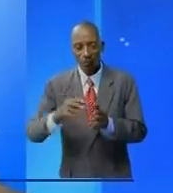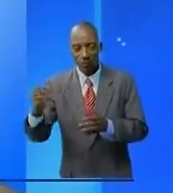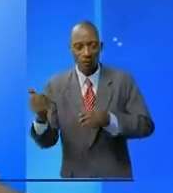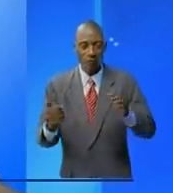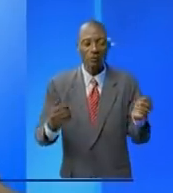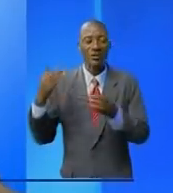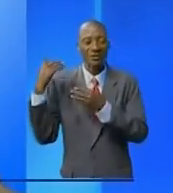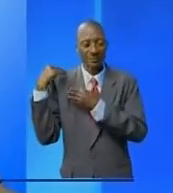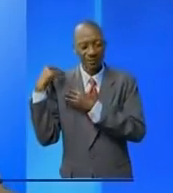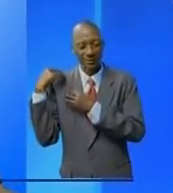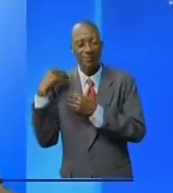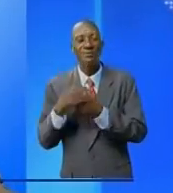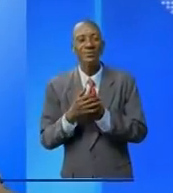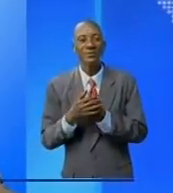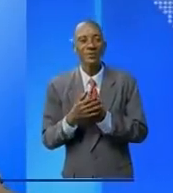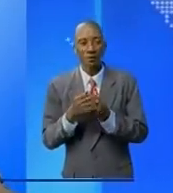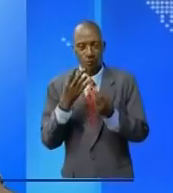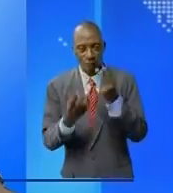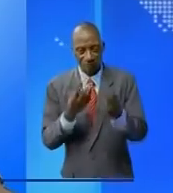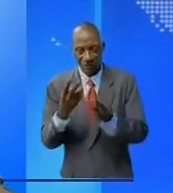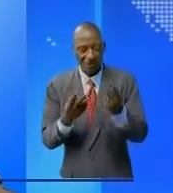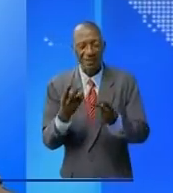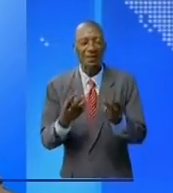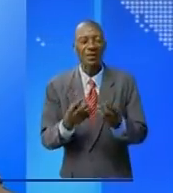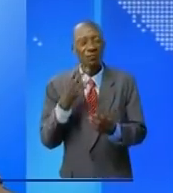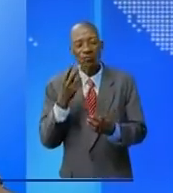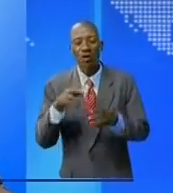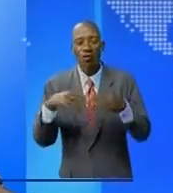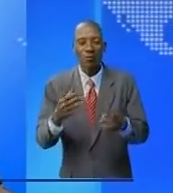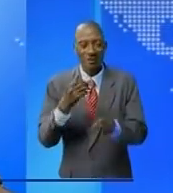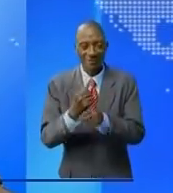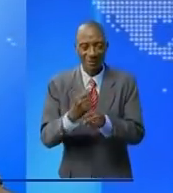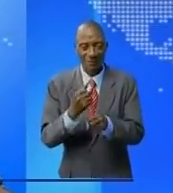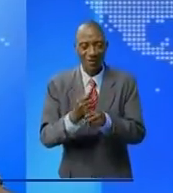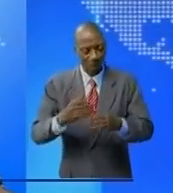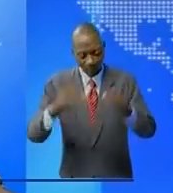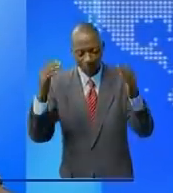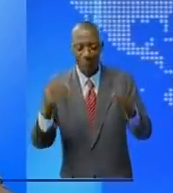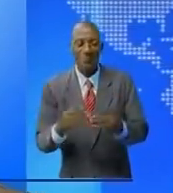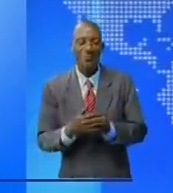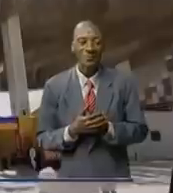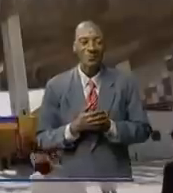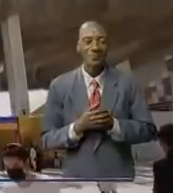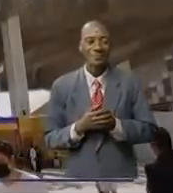à ce grand rendez-vous qui leur a permis de nouer des relations d'affaires. José Baïtombo pour le commentaire.